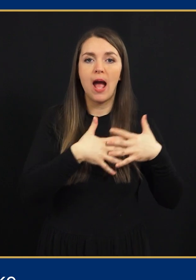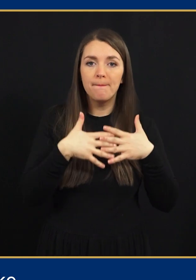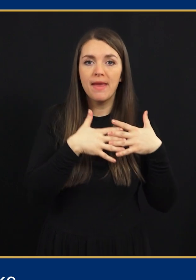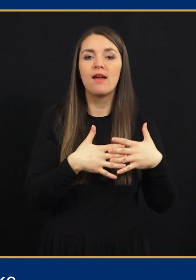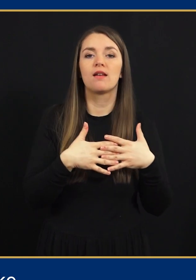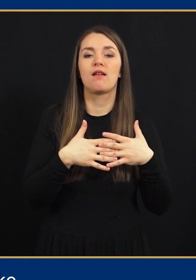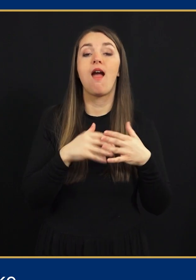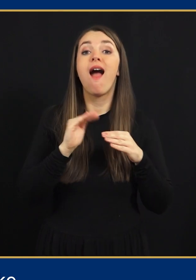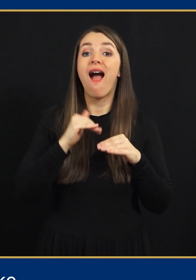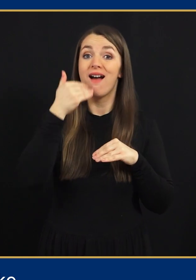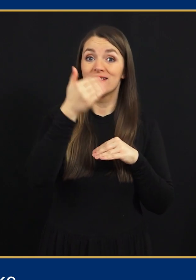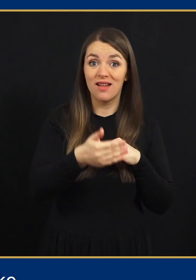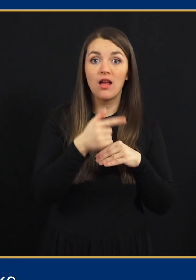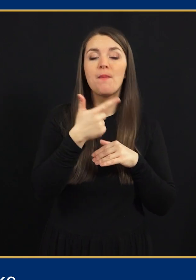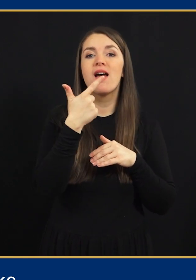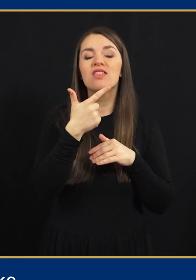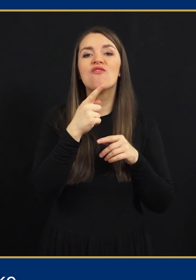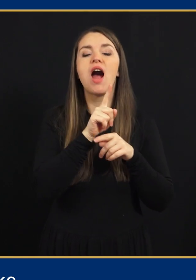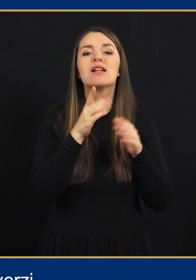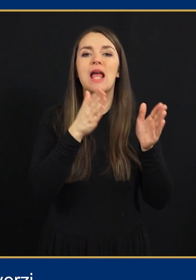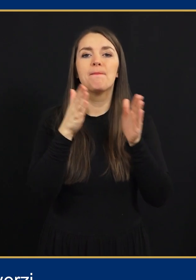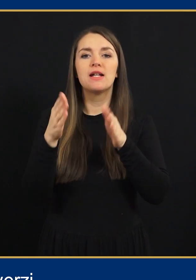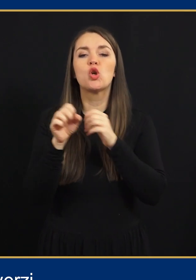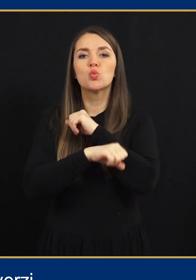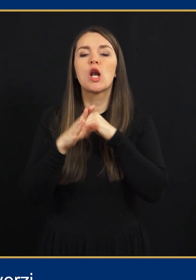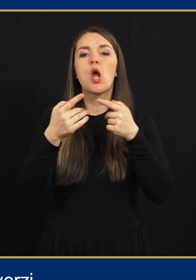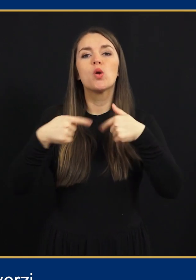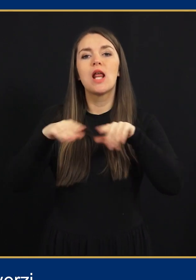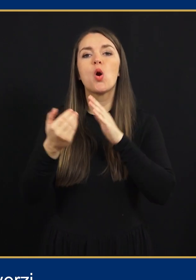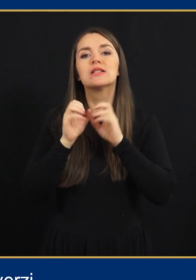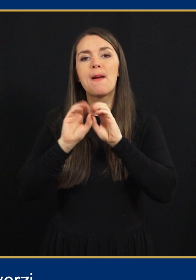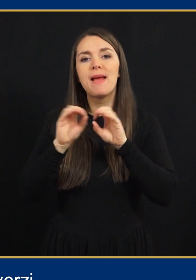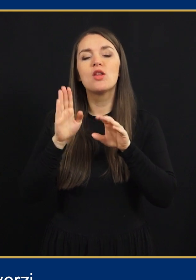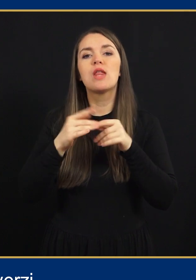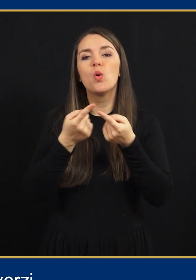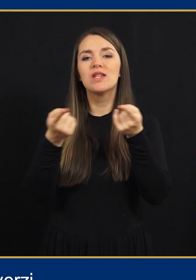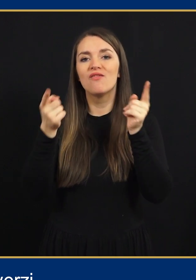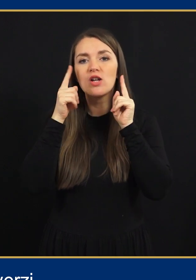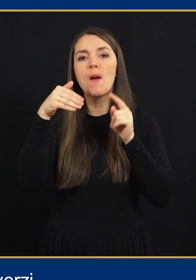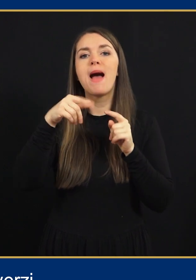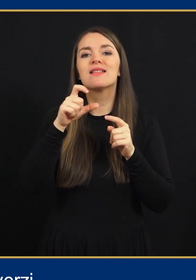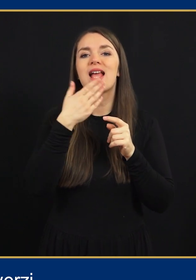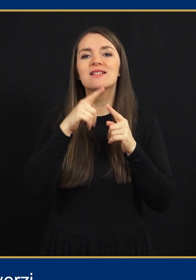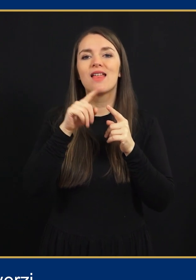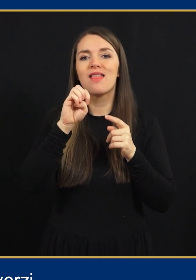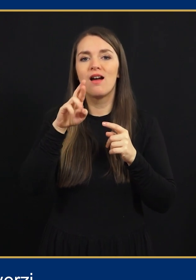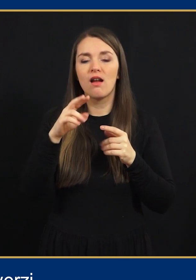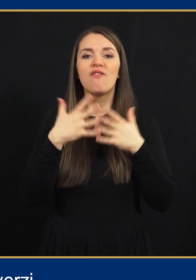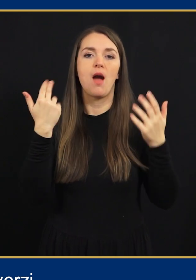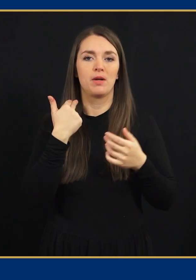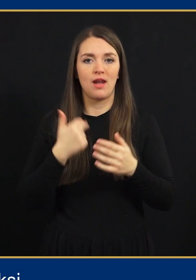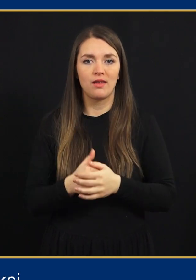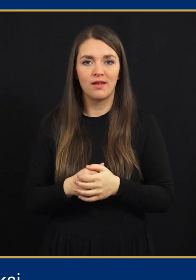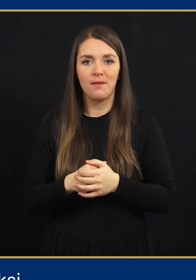Amerike, kasneje pa je 2 semestra študirala na oddelku za medije na Univerzi v Manchestru v Veliki